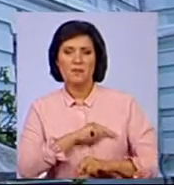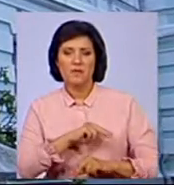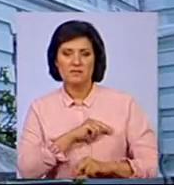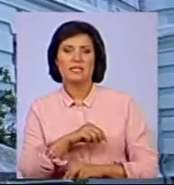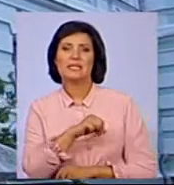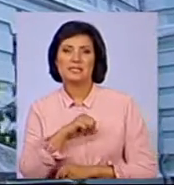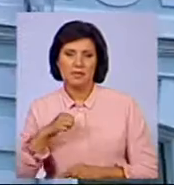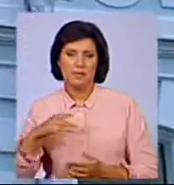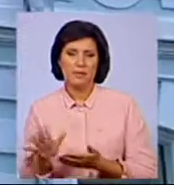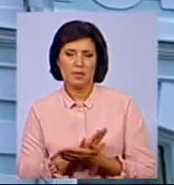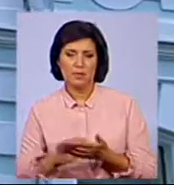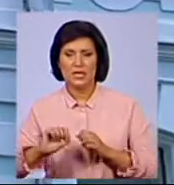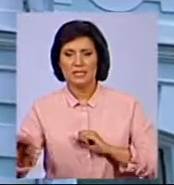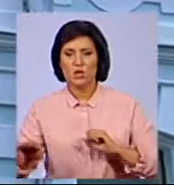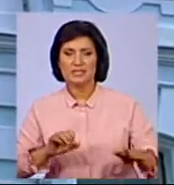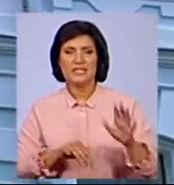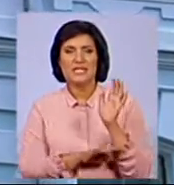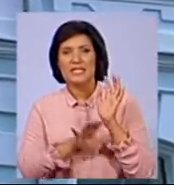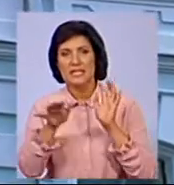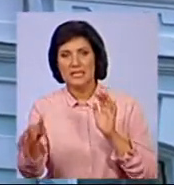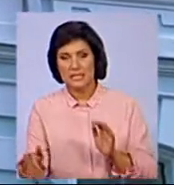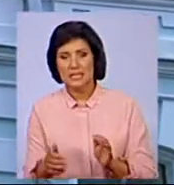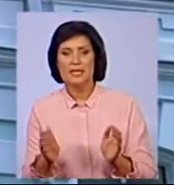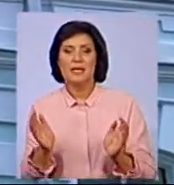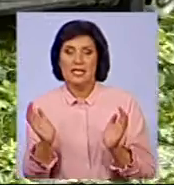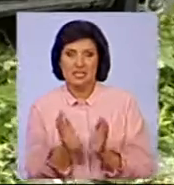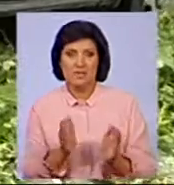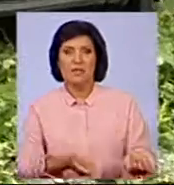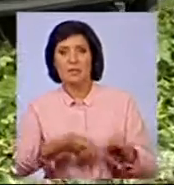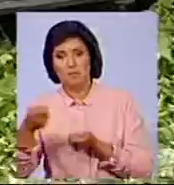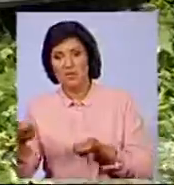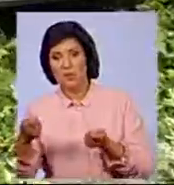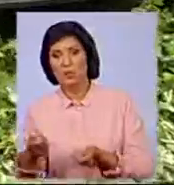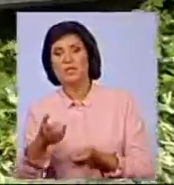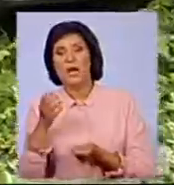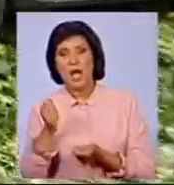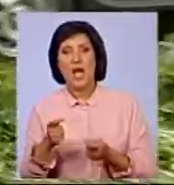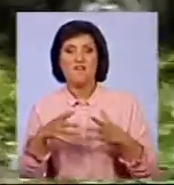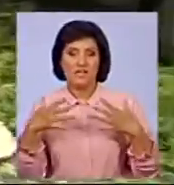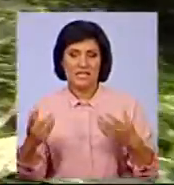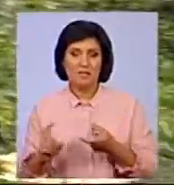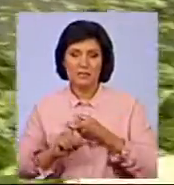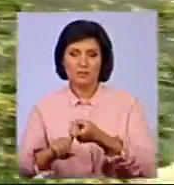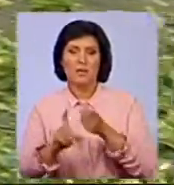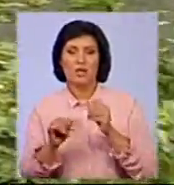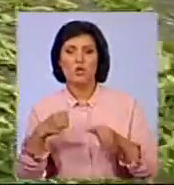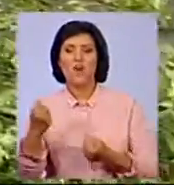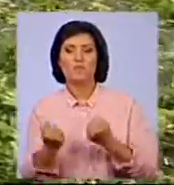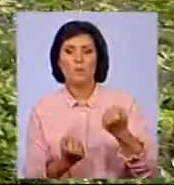взялися самі прибирати розкидані гілки. Невеликі переносили голіруч, а великі тросом чіпляли до автомобіля.